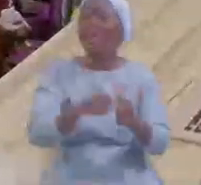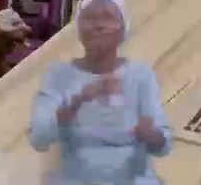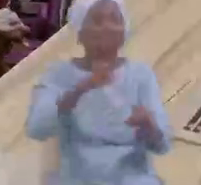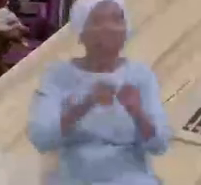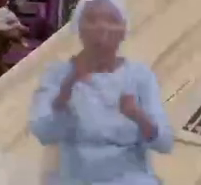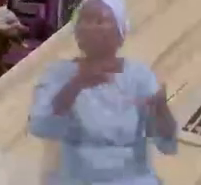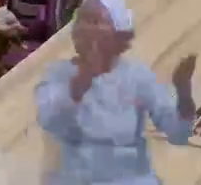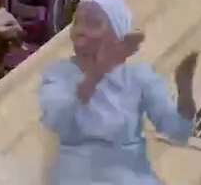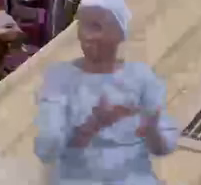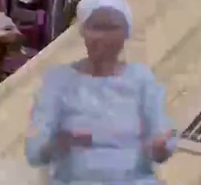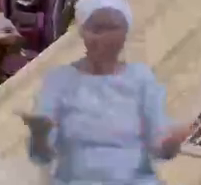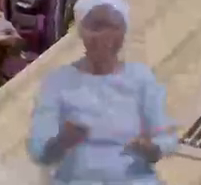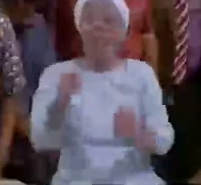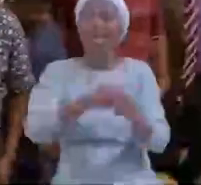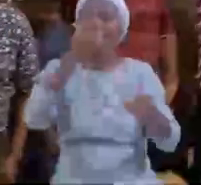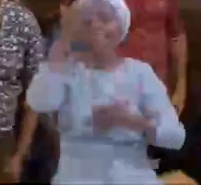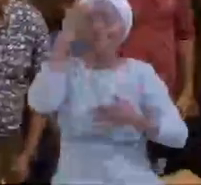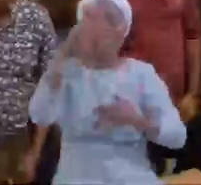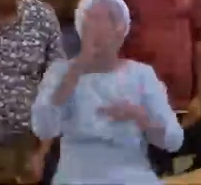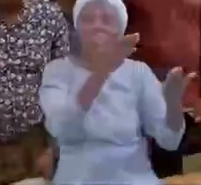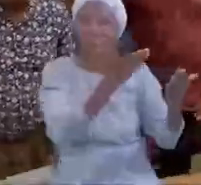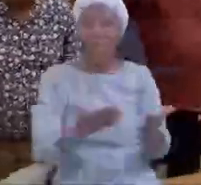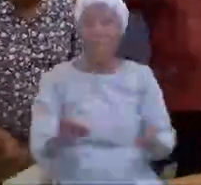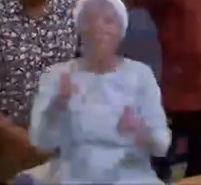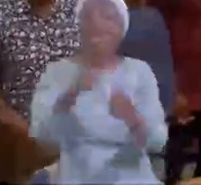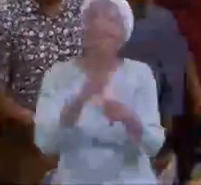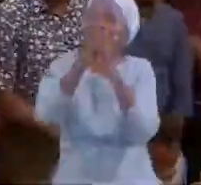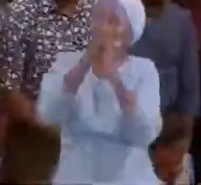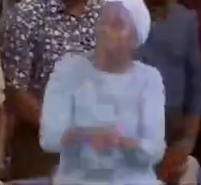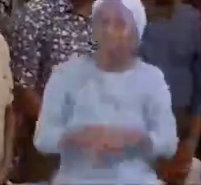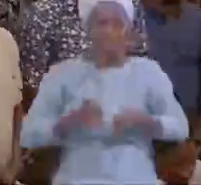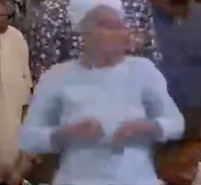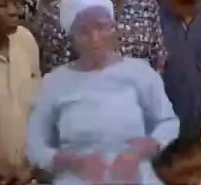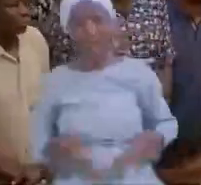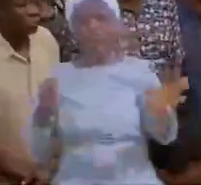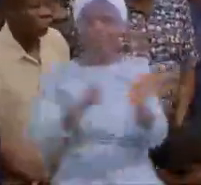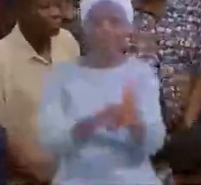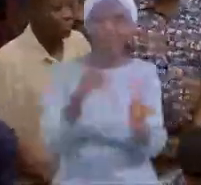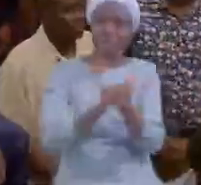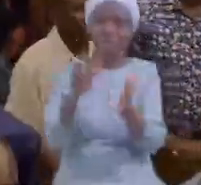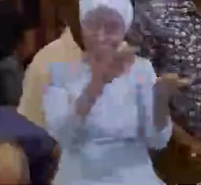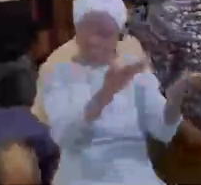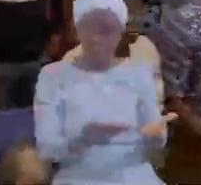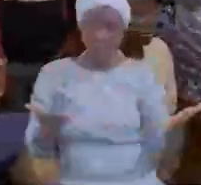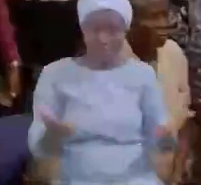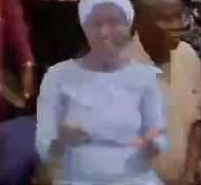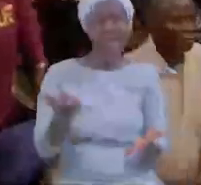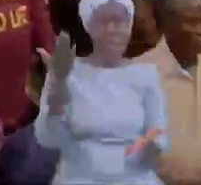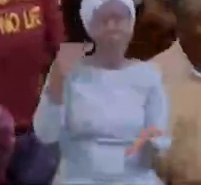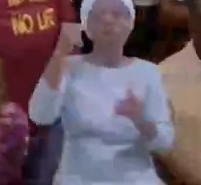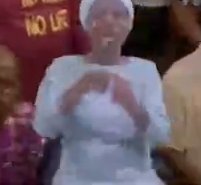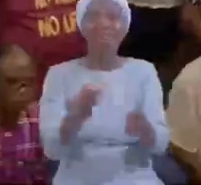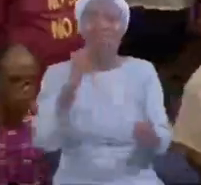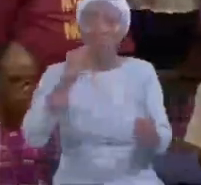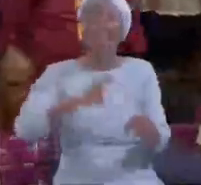toute maladie amenée ici, toute dépression que vous avez amenée ici, toutes les choses négatives que vous avez amenées ici, que tout est effacé